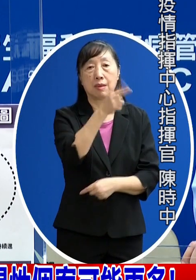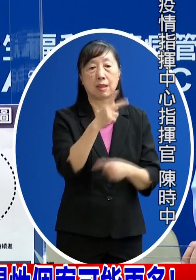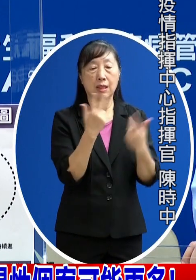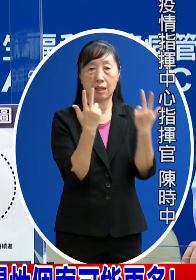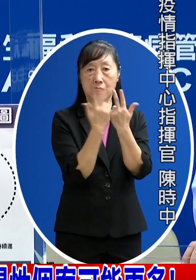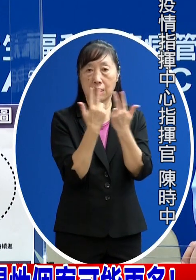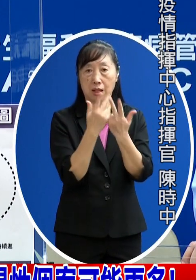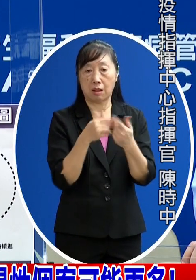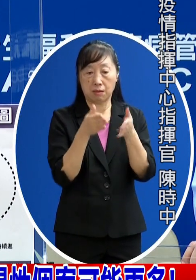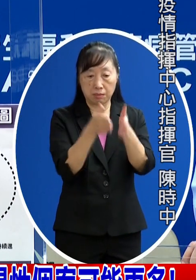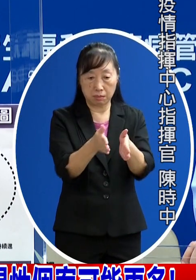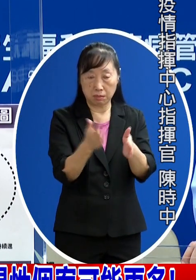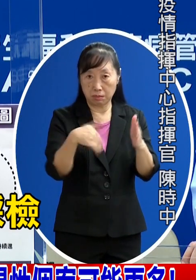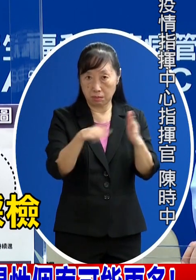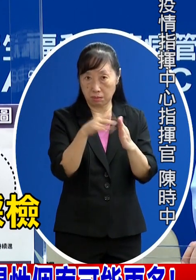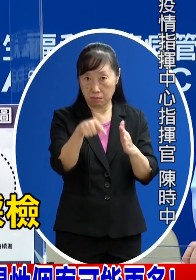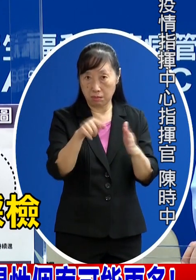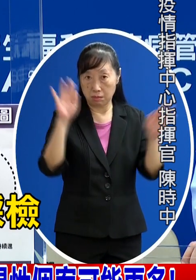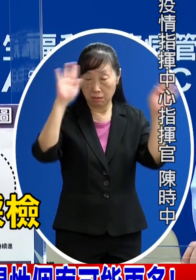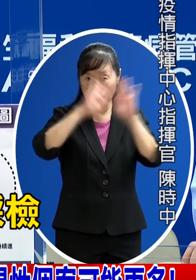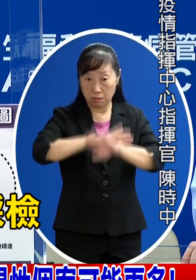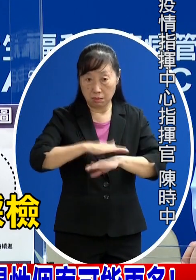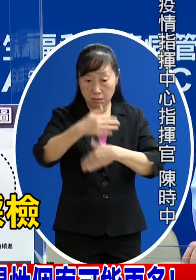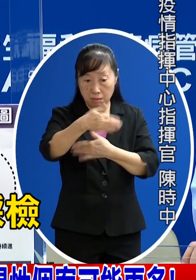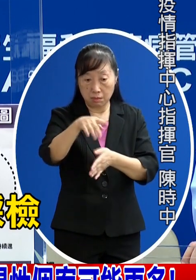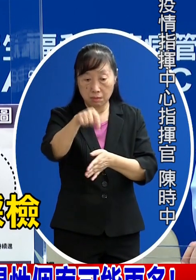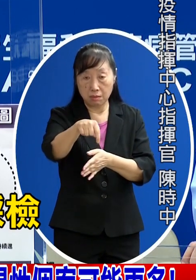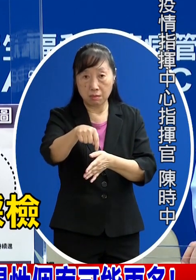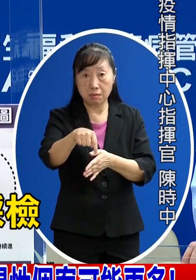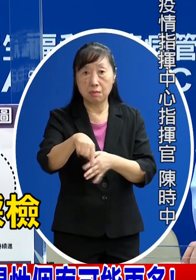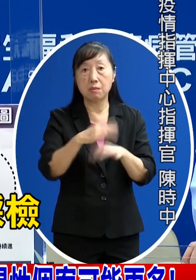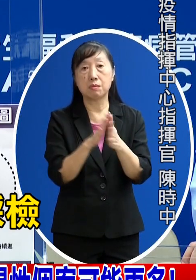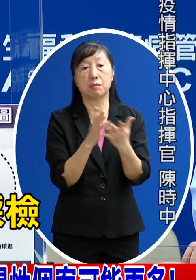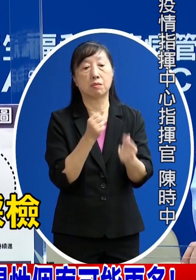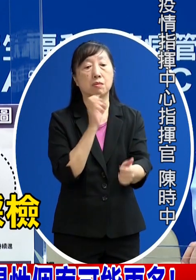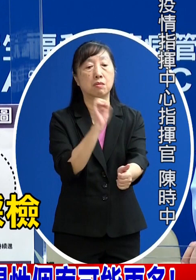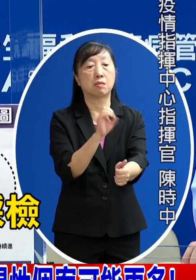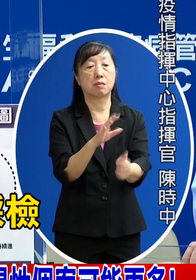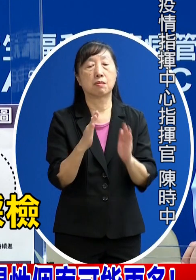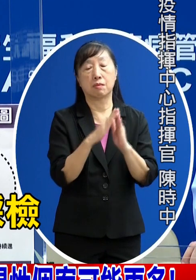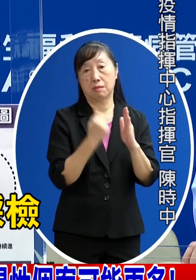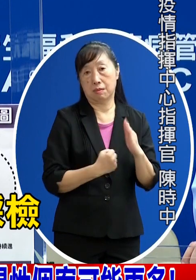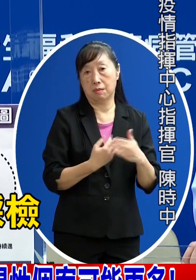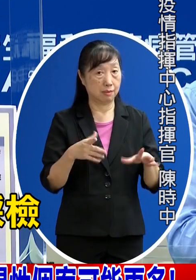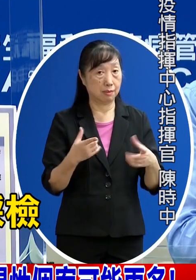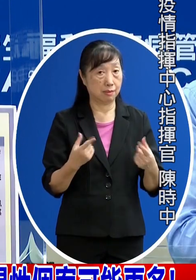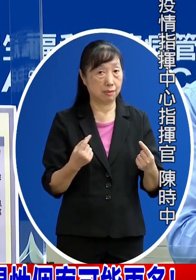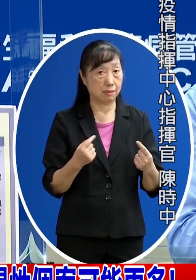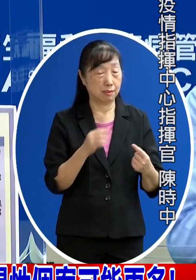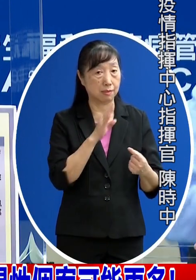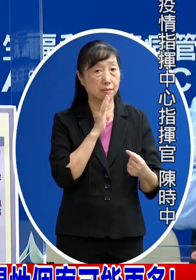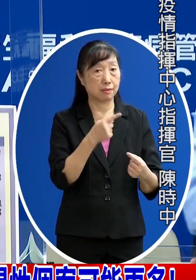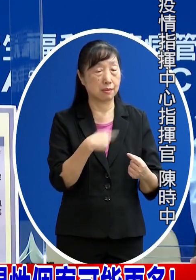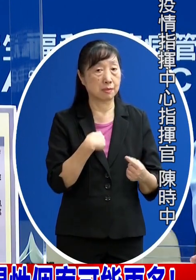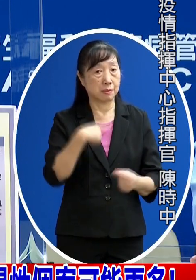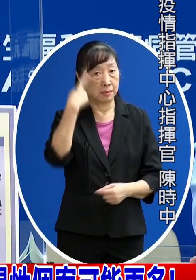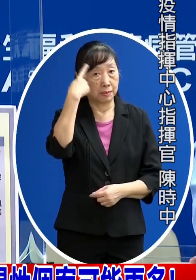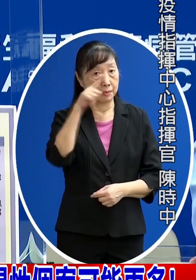晚上安亲班的人也是一样做居家隔离，那并裁剪。从明天